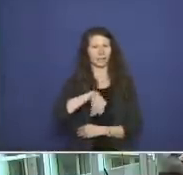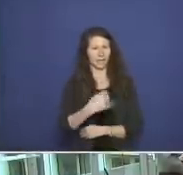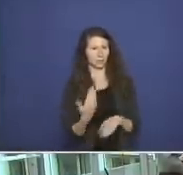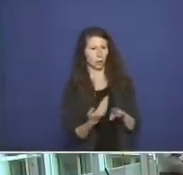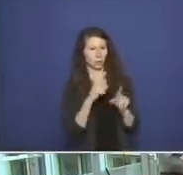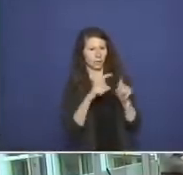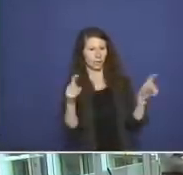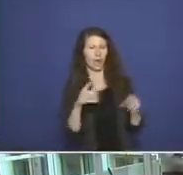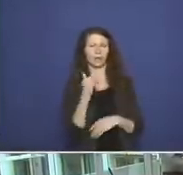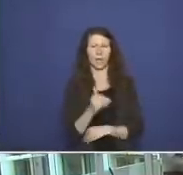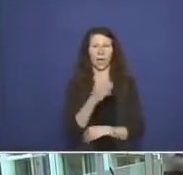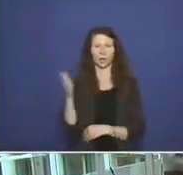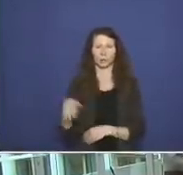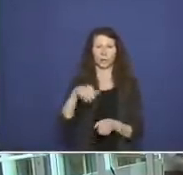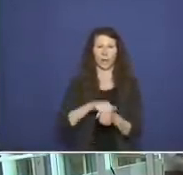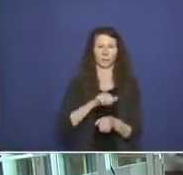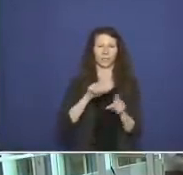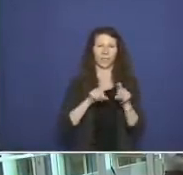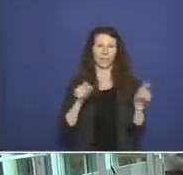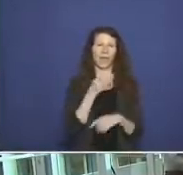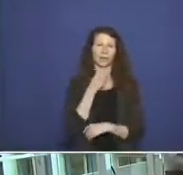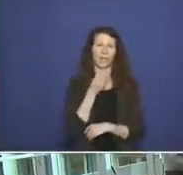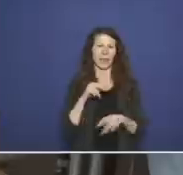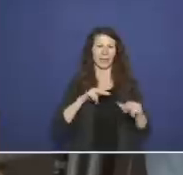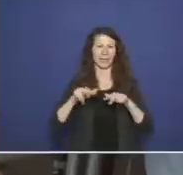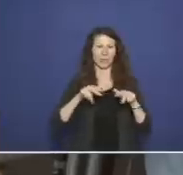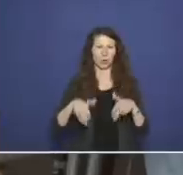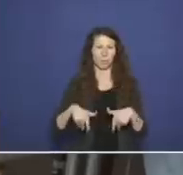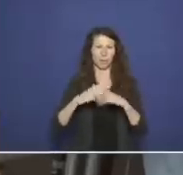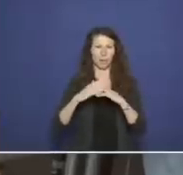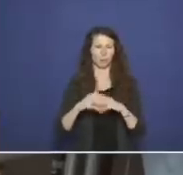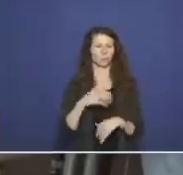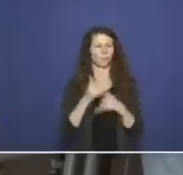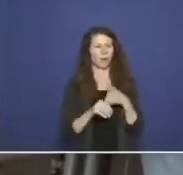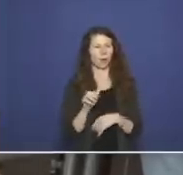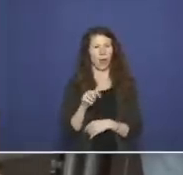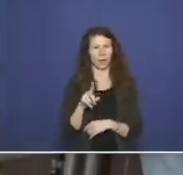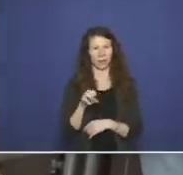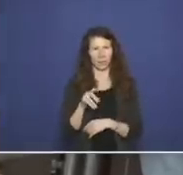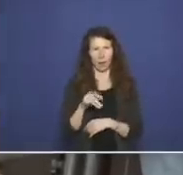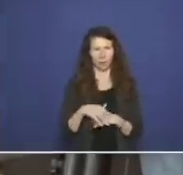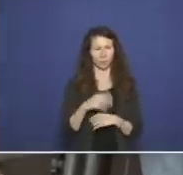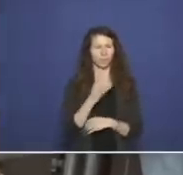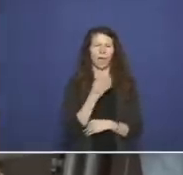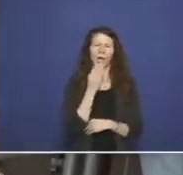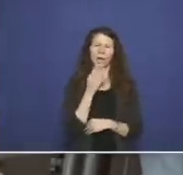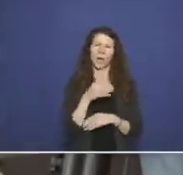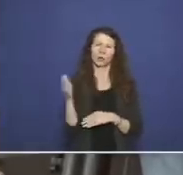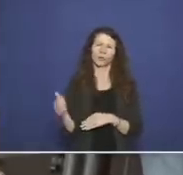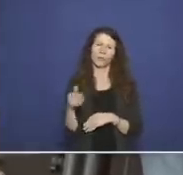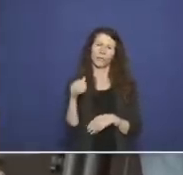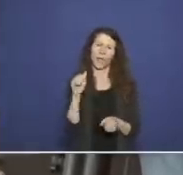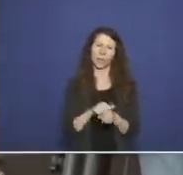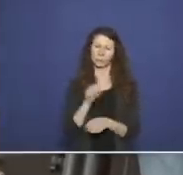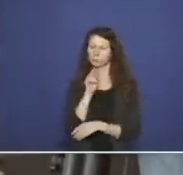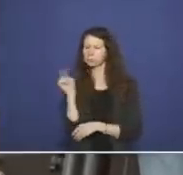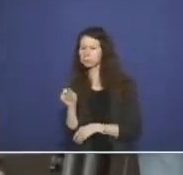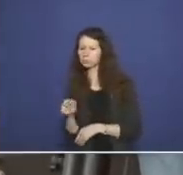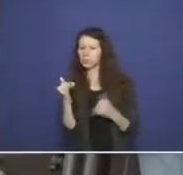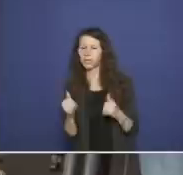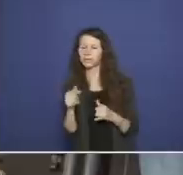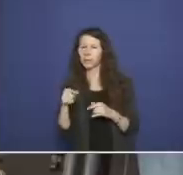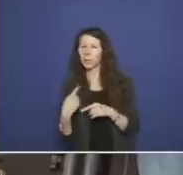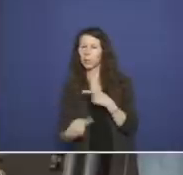ans Auswärtige Amt, Thema Israel-Regierungsbildung. Frau Adebar, wie beurteilt das Auswärtige Amt den gegenwärtigen Prozess?